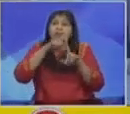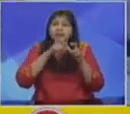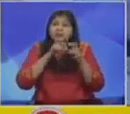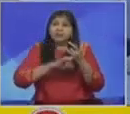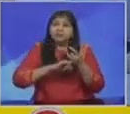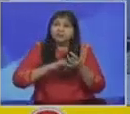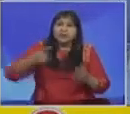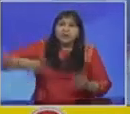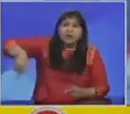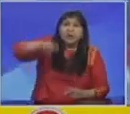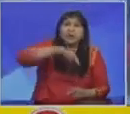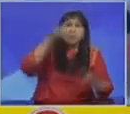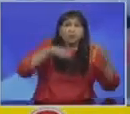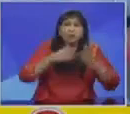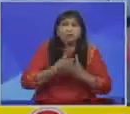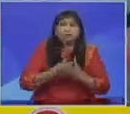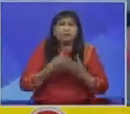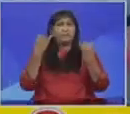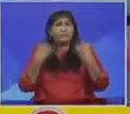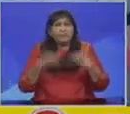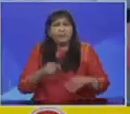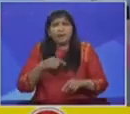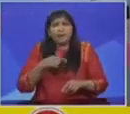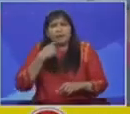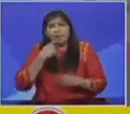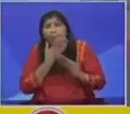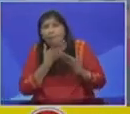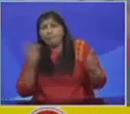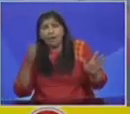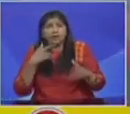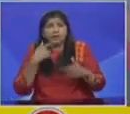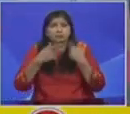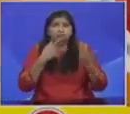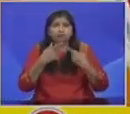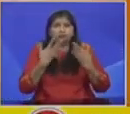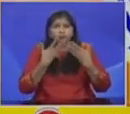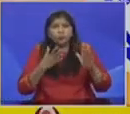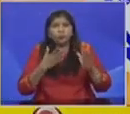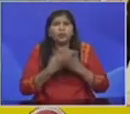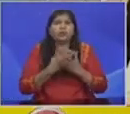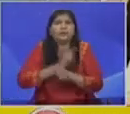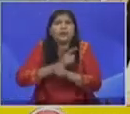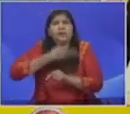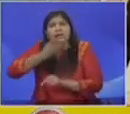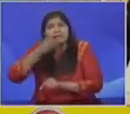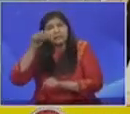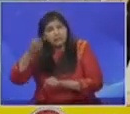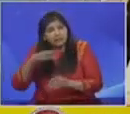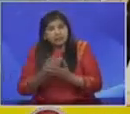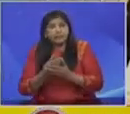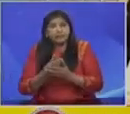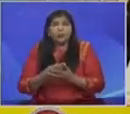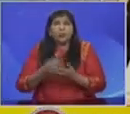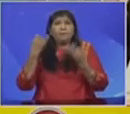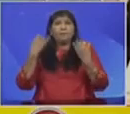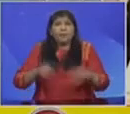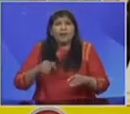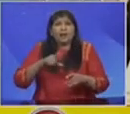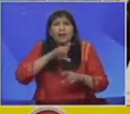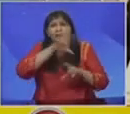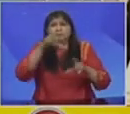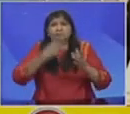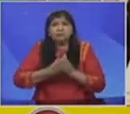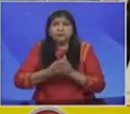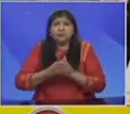में व्याप्त विकृतियों पर हमेशा खुलकर अपनी बात कही। उन्होंने इन विकृतियों को समाज के